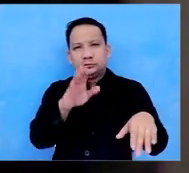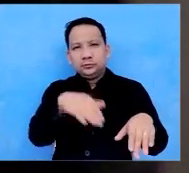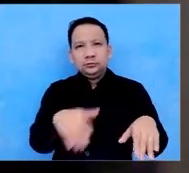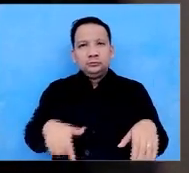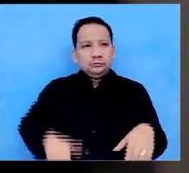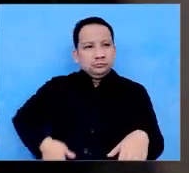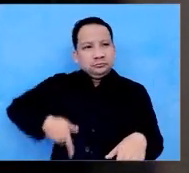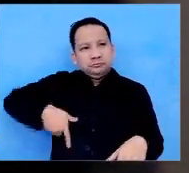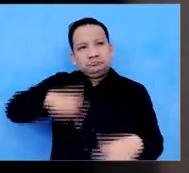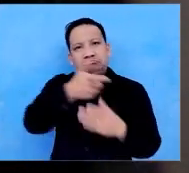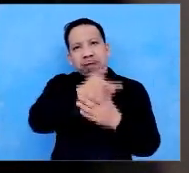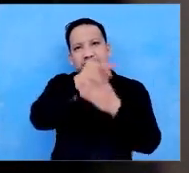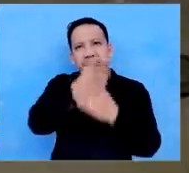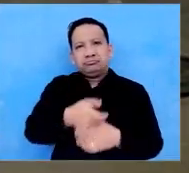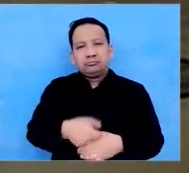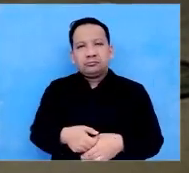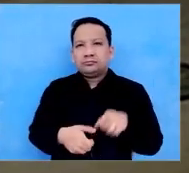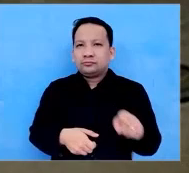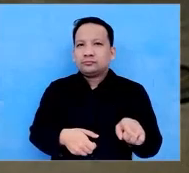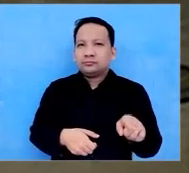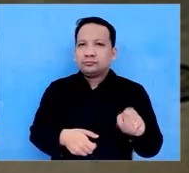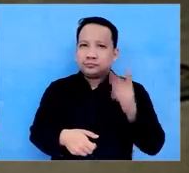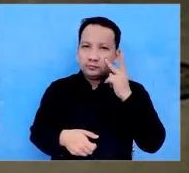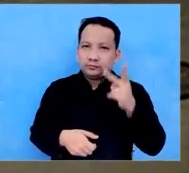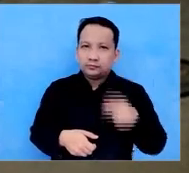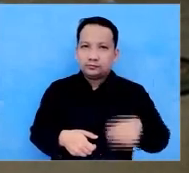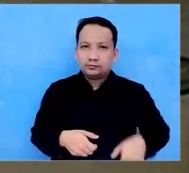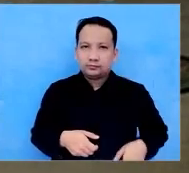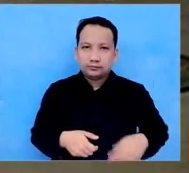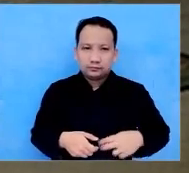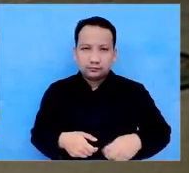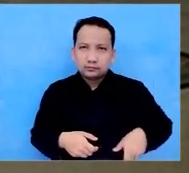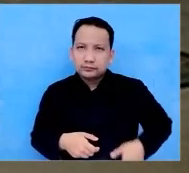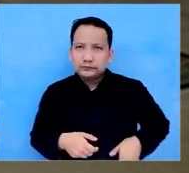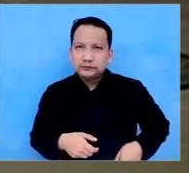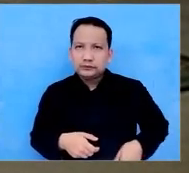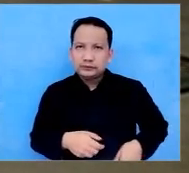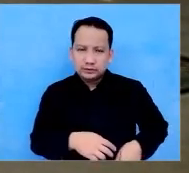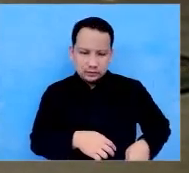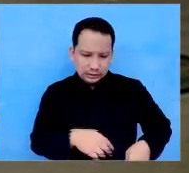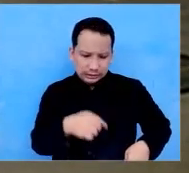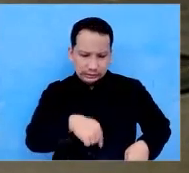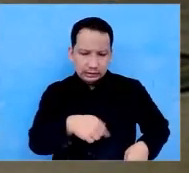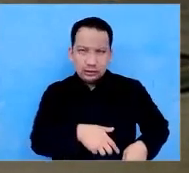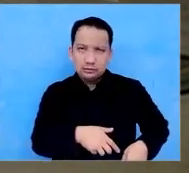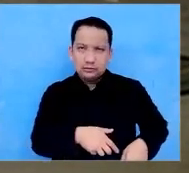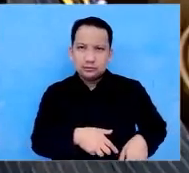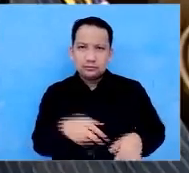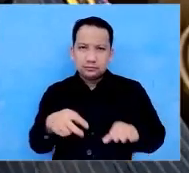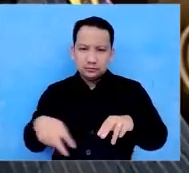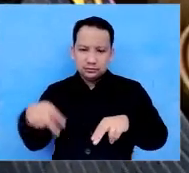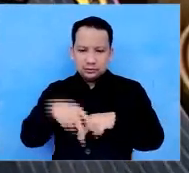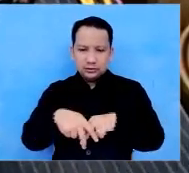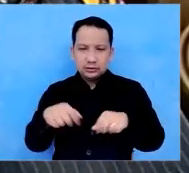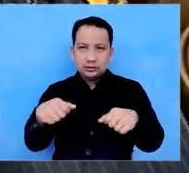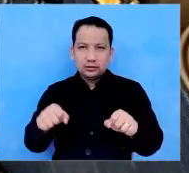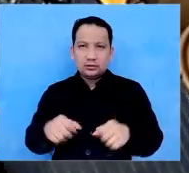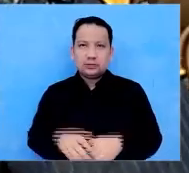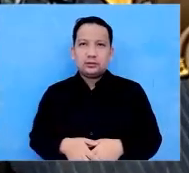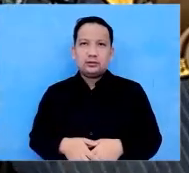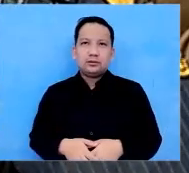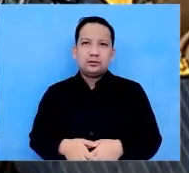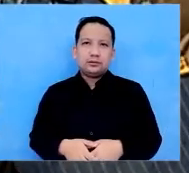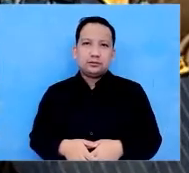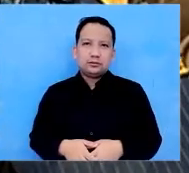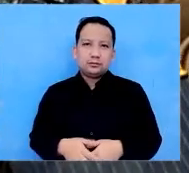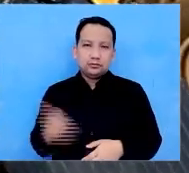ng baril. Nakita sa kanyang tagiliran na meron siyang baril habang pasakay siya sa kanyang motor. At nung nakita itong